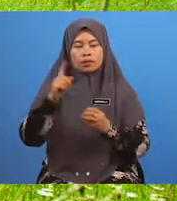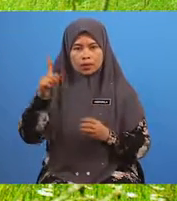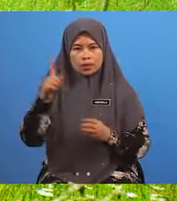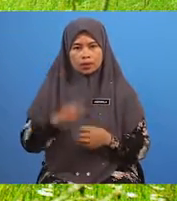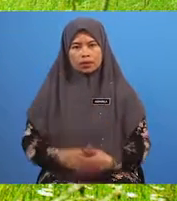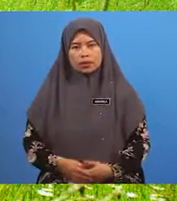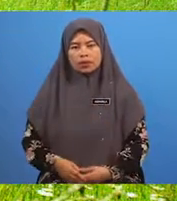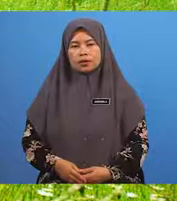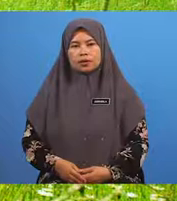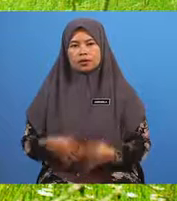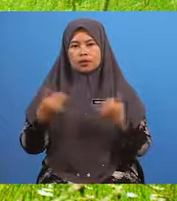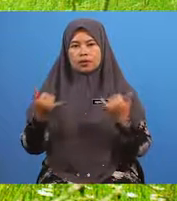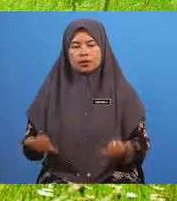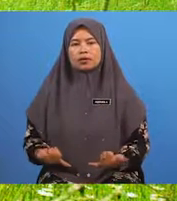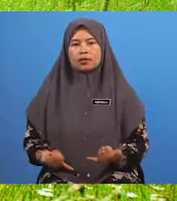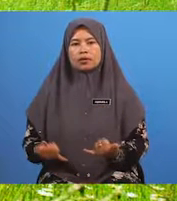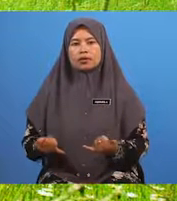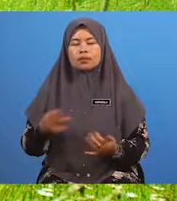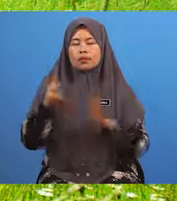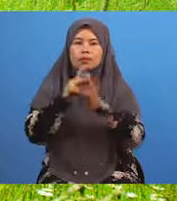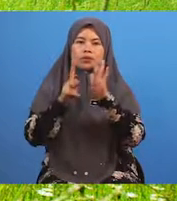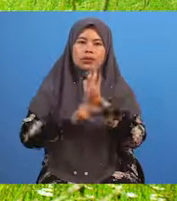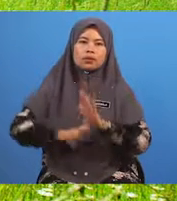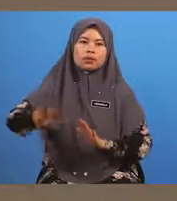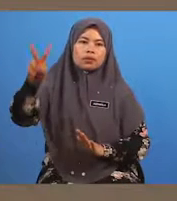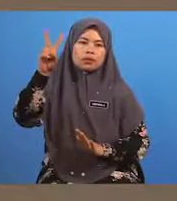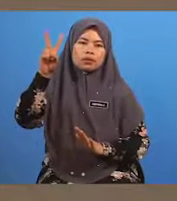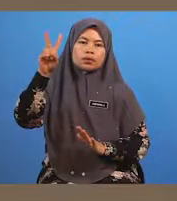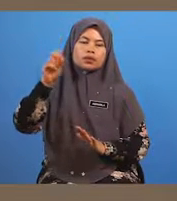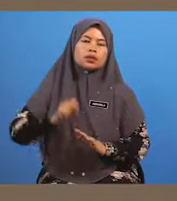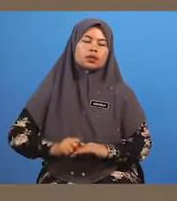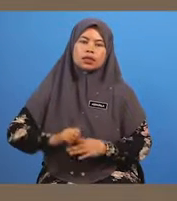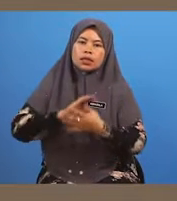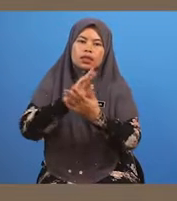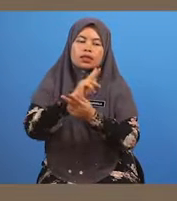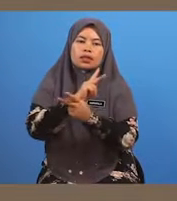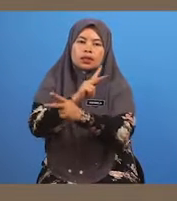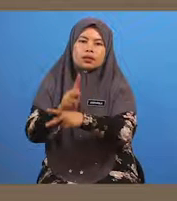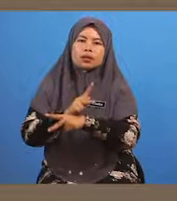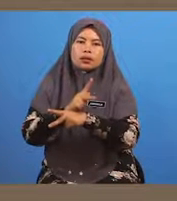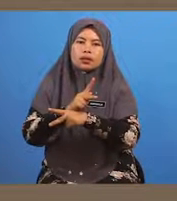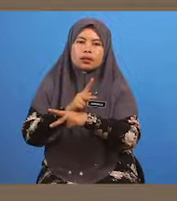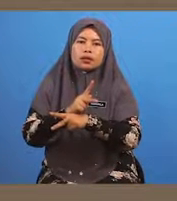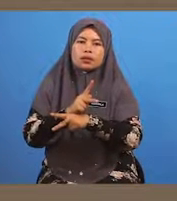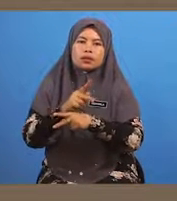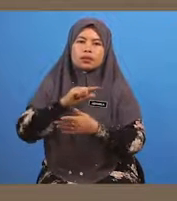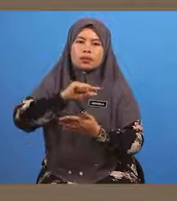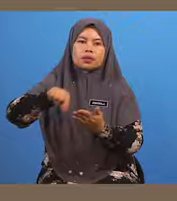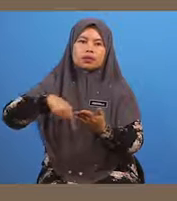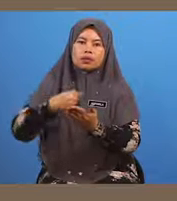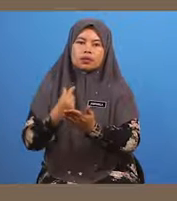Seterusnya, peraturan kedua dalam pengambilan anak angkat ini adalah menjaga batas pergaulan antara anak